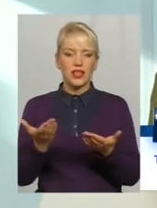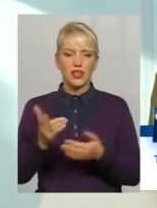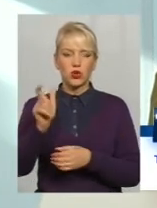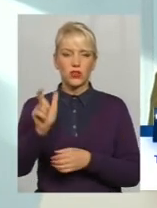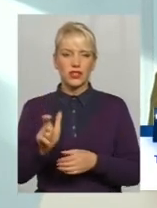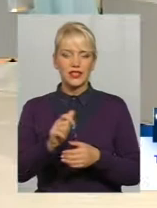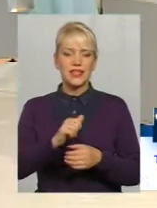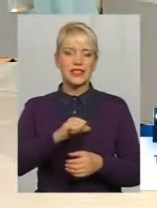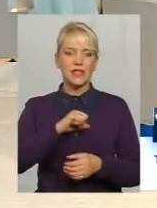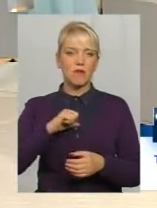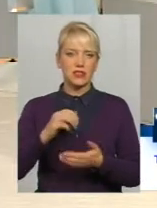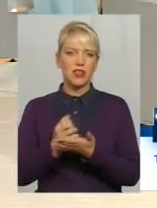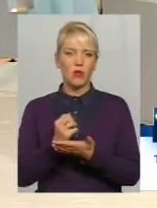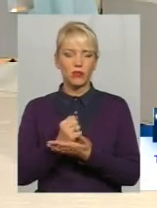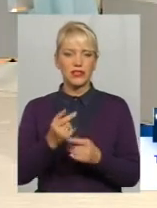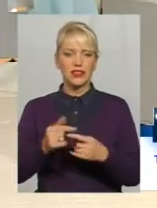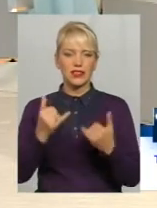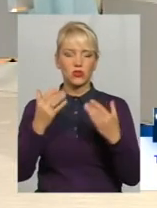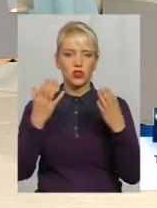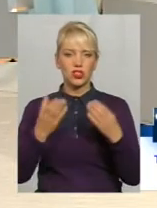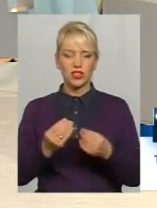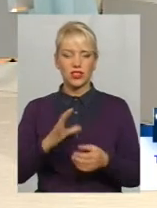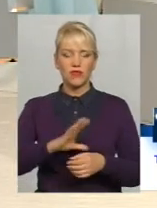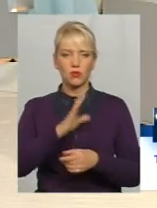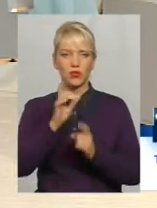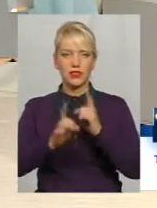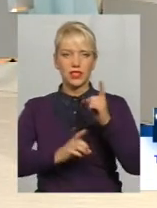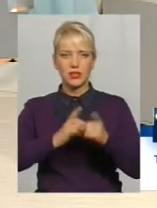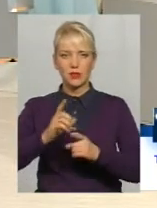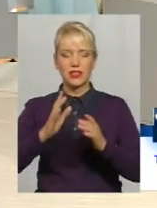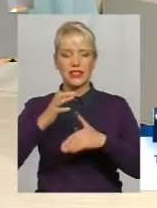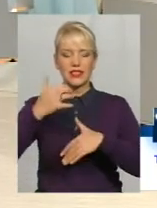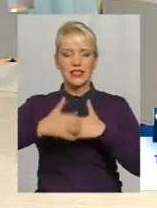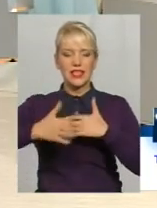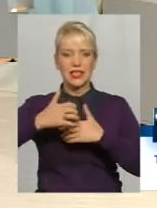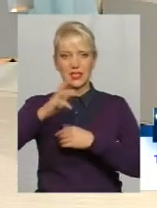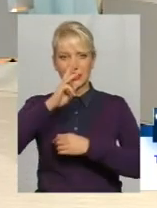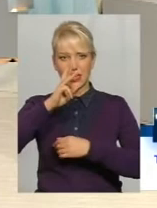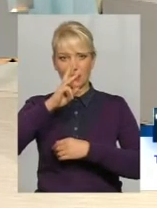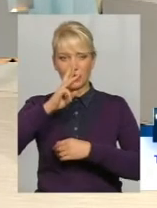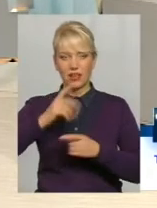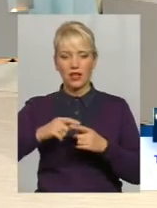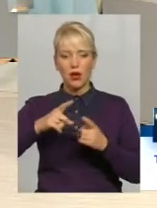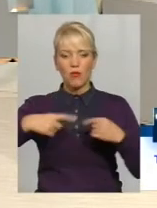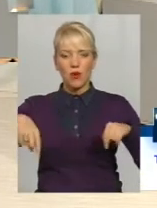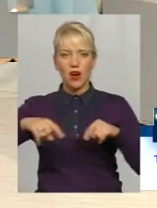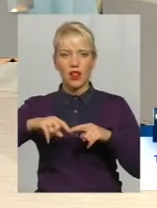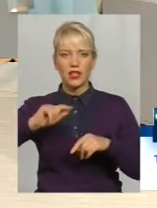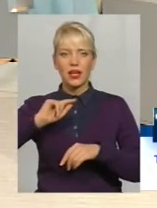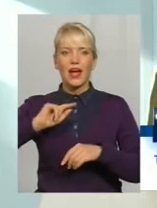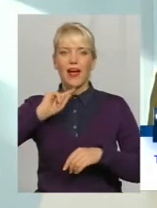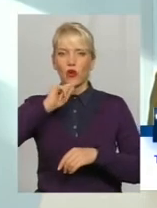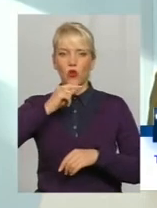власний. І на сьогоднішній день зміни відбулися в частині тільки середньої заробітної плати по галузях економіки